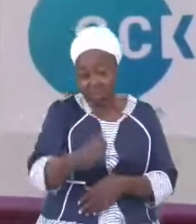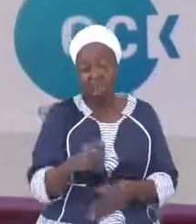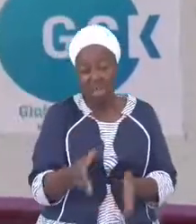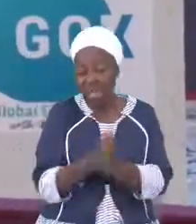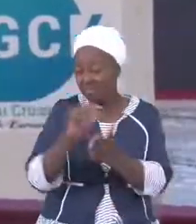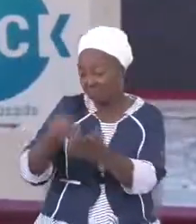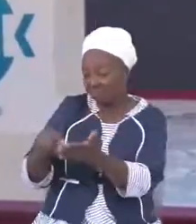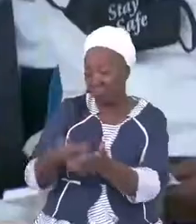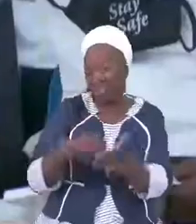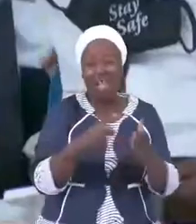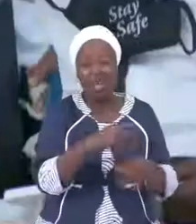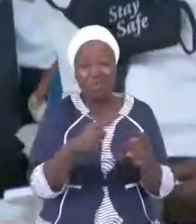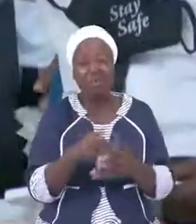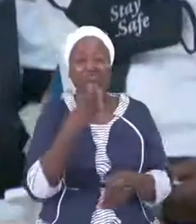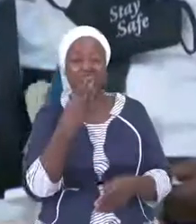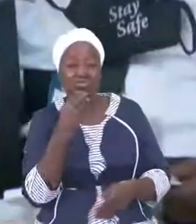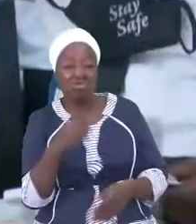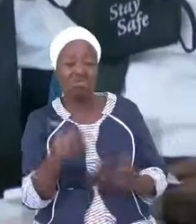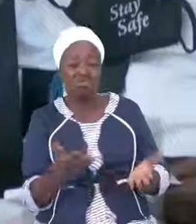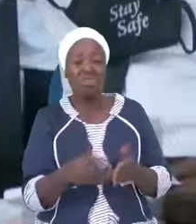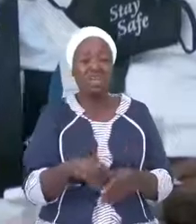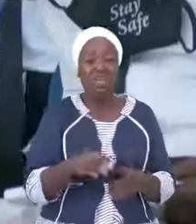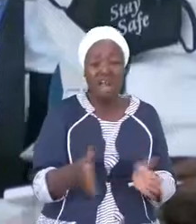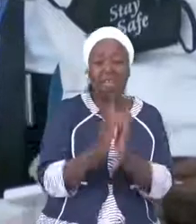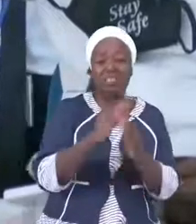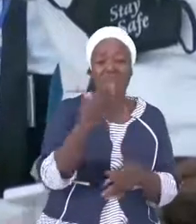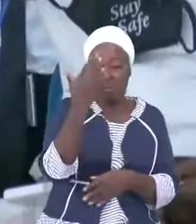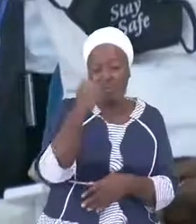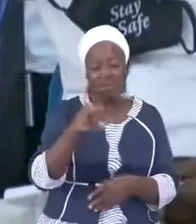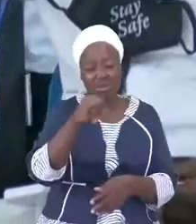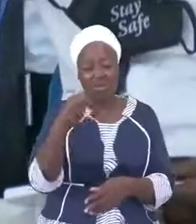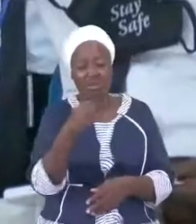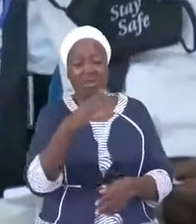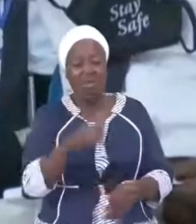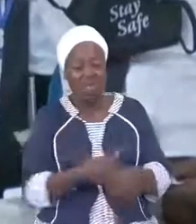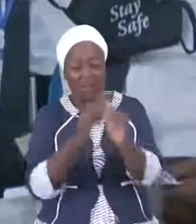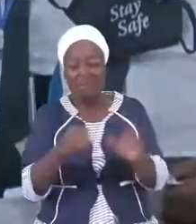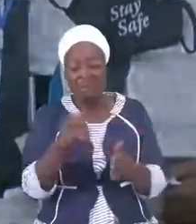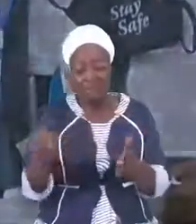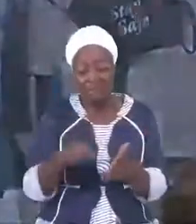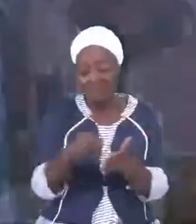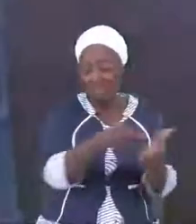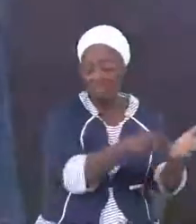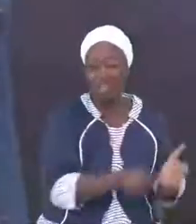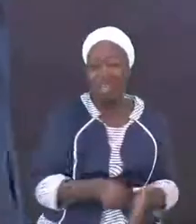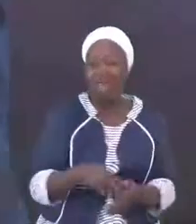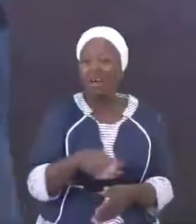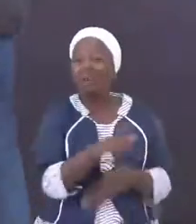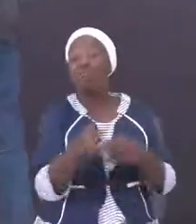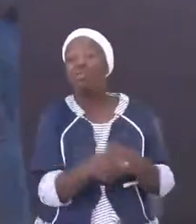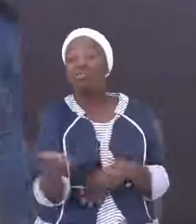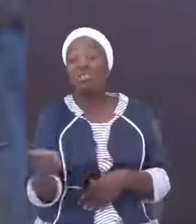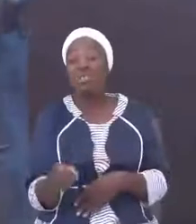la tradition des Juifs, et ce que les Juifs mangeaient, et demandaient pourquoi les disciples de Jean faisaient ceci et